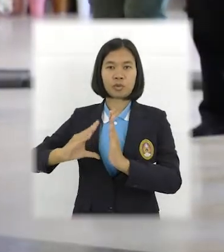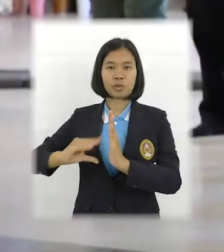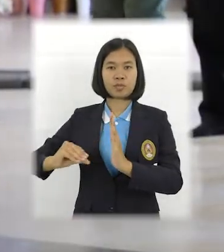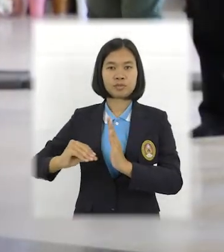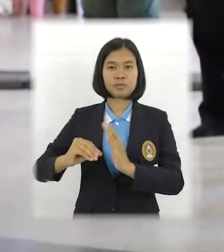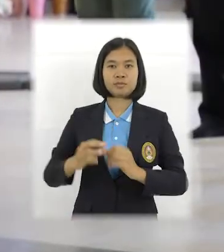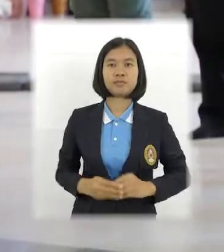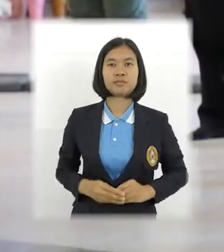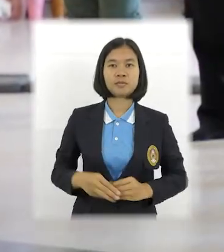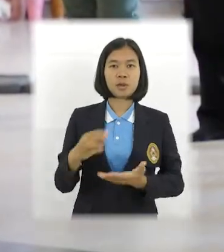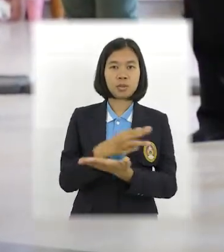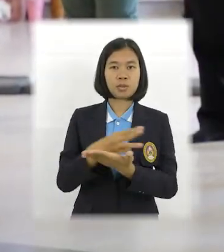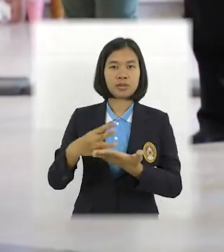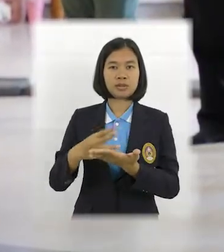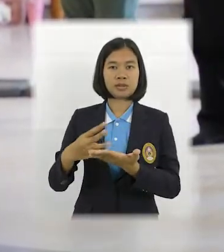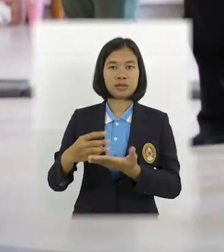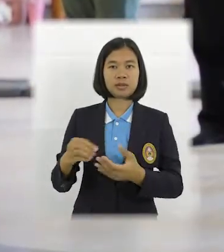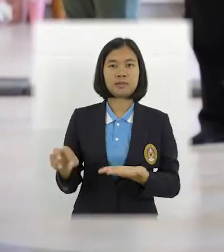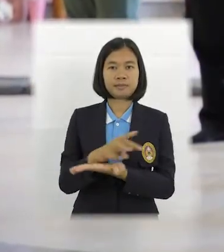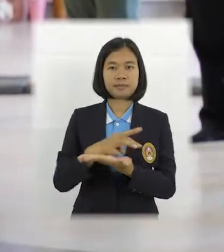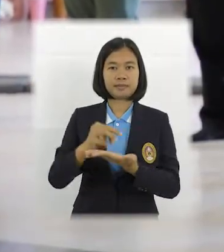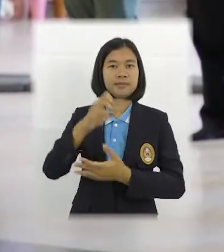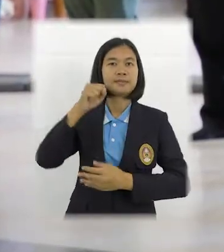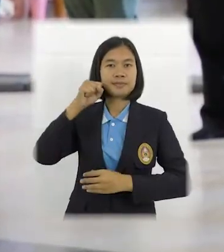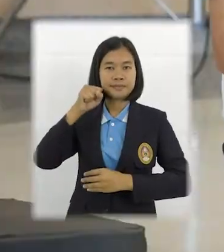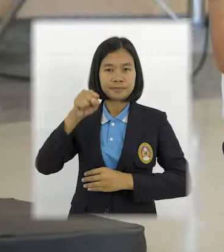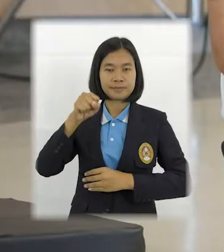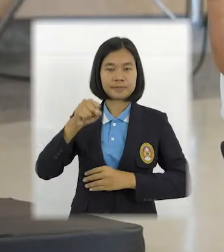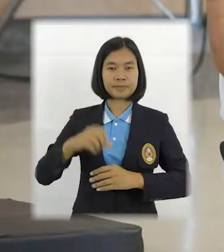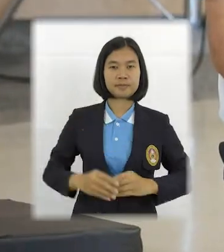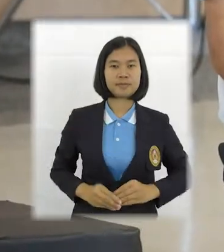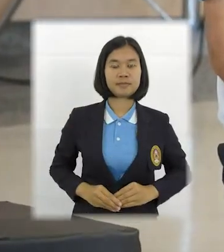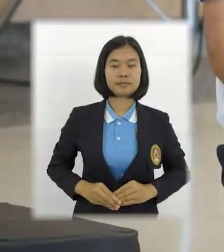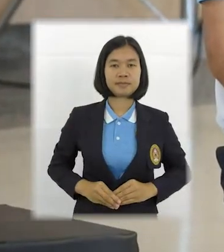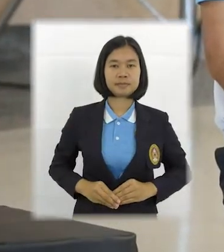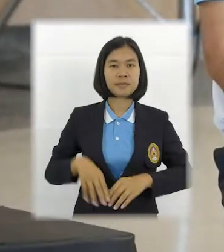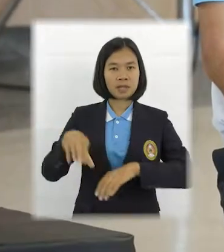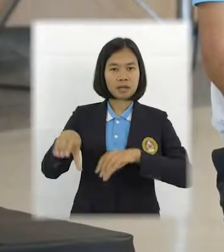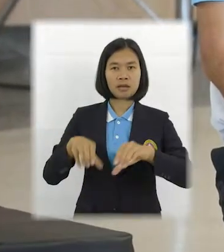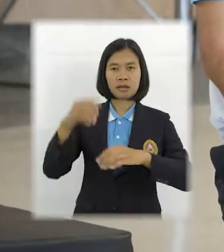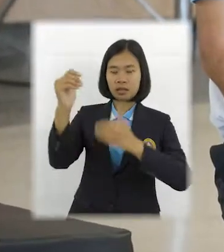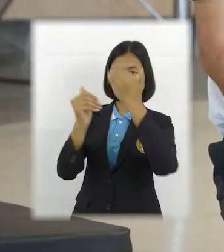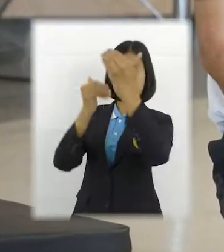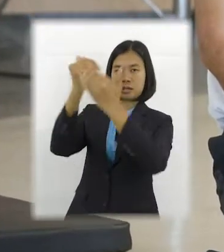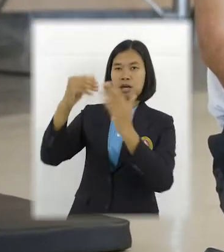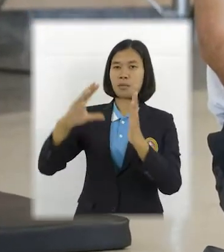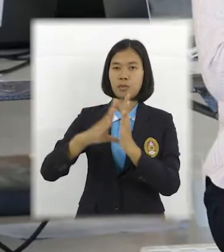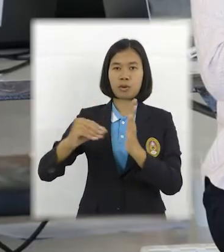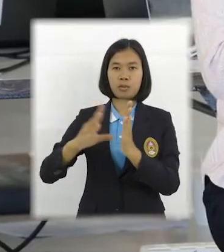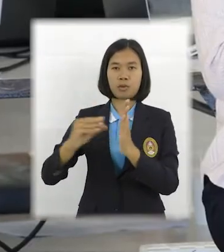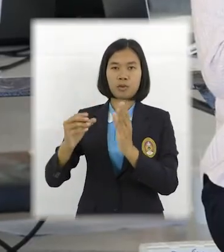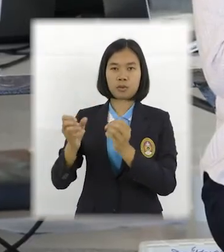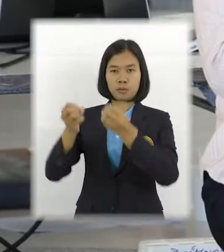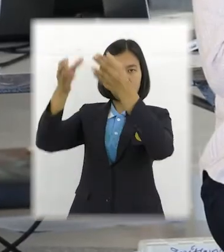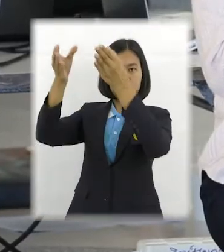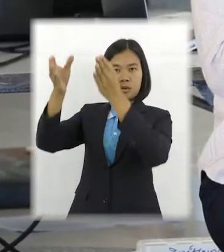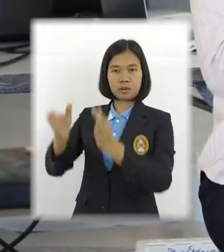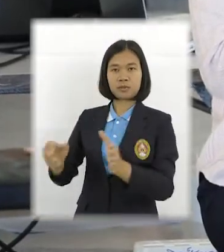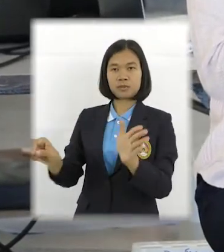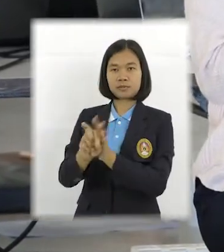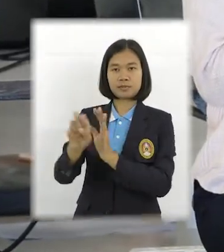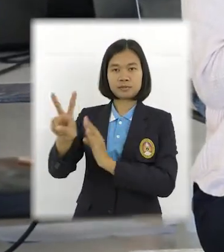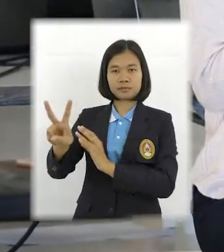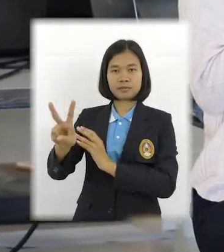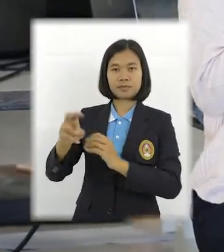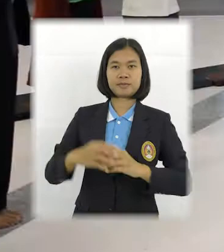ระยะสั้นสำนักส่งเสริมวิชาการและงานทะเบียนมหาวิทยาลัยราชภัฏสกลนครจัดกิจกรรมการอบรม Teacher